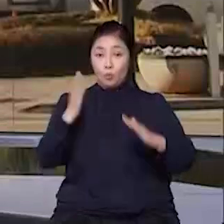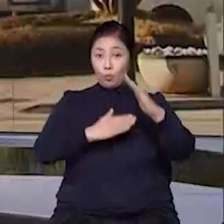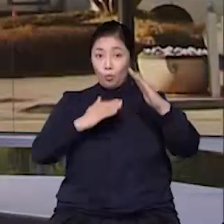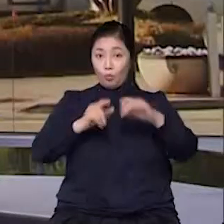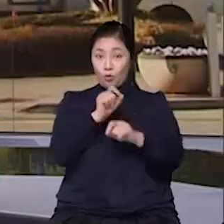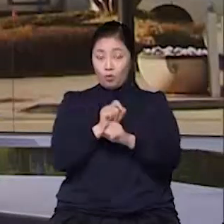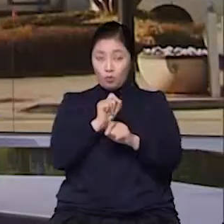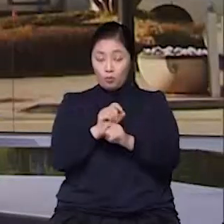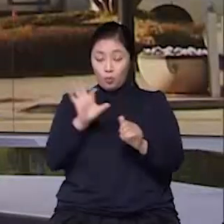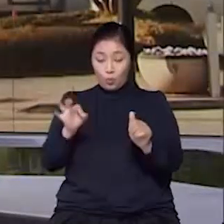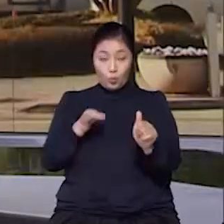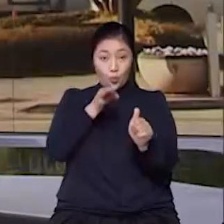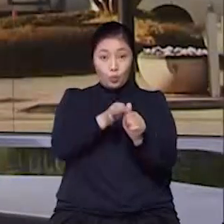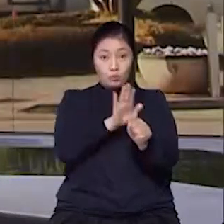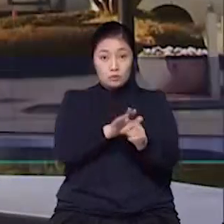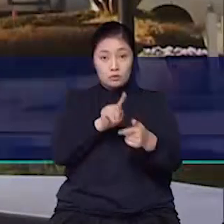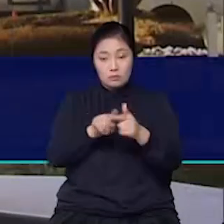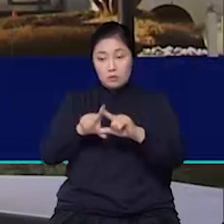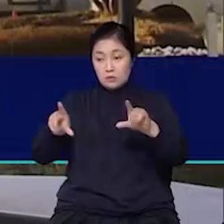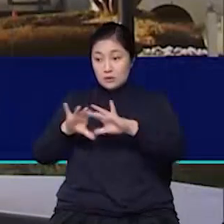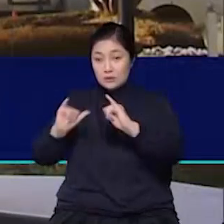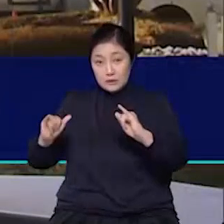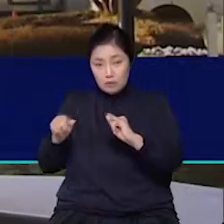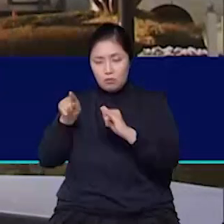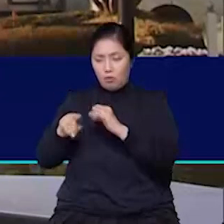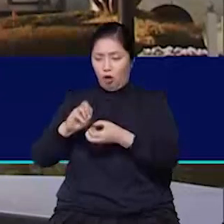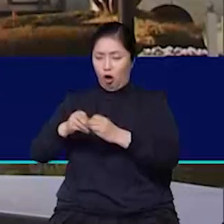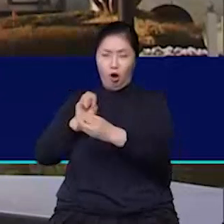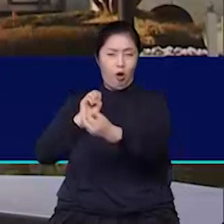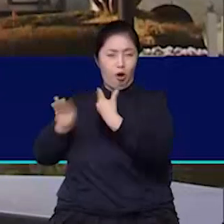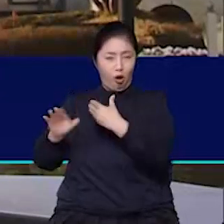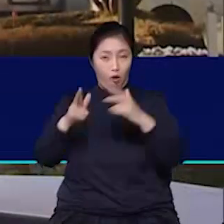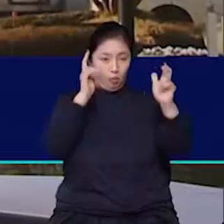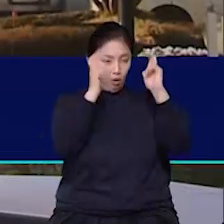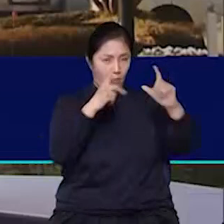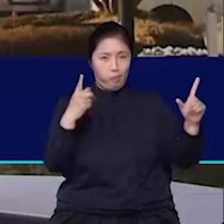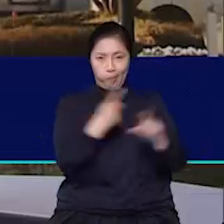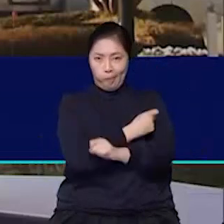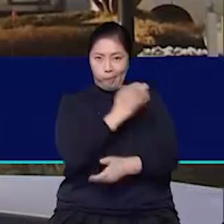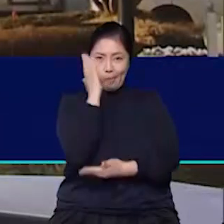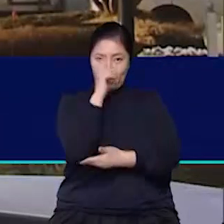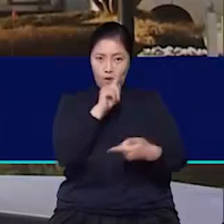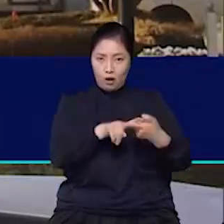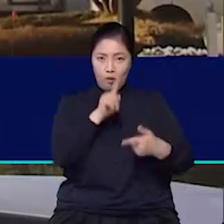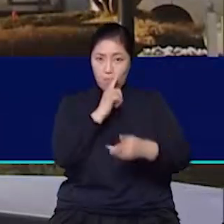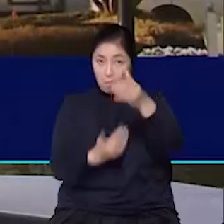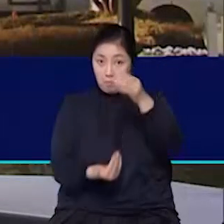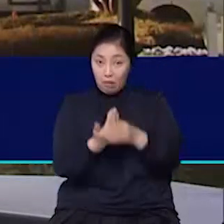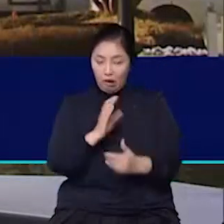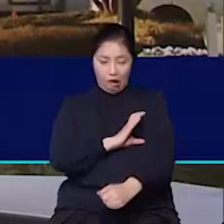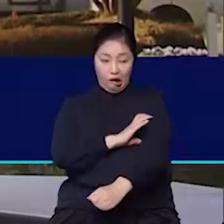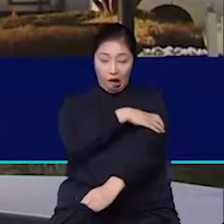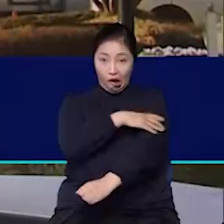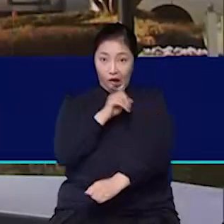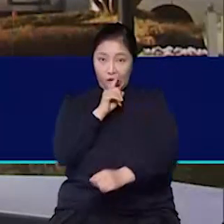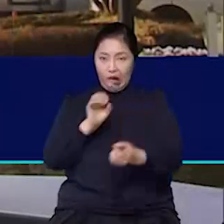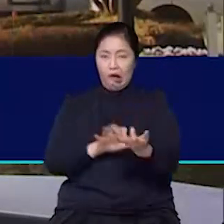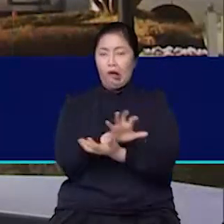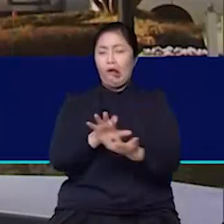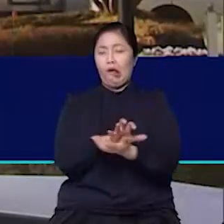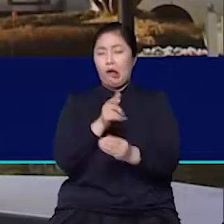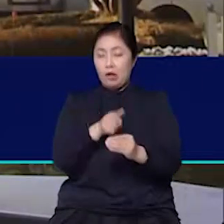공무원이 보조금 지원을 놓고 민원인에게는 엉터리 답변을 하고 업체에는 보복성 발언을 했다는 주장이 나와 갑질 논란이 일고